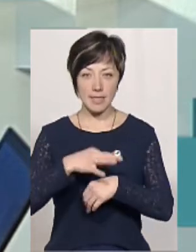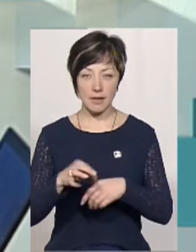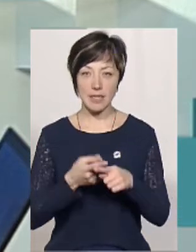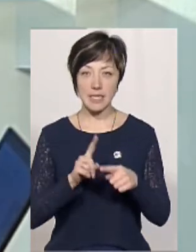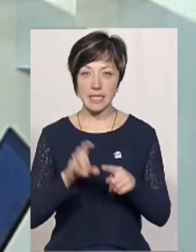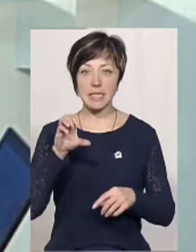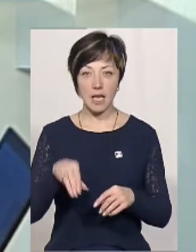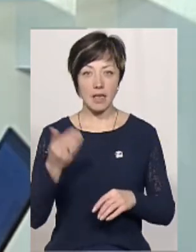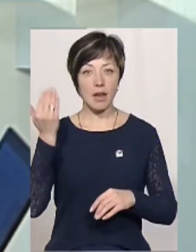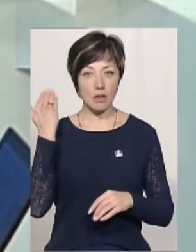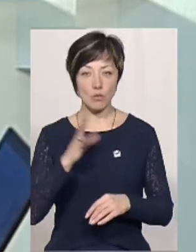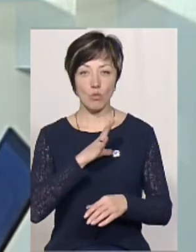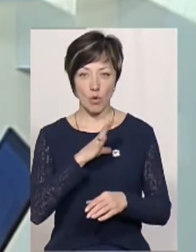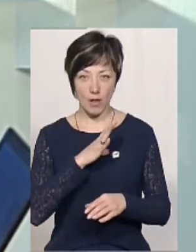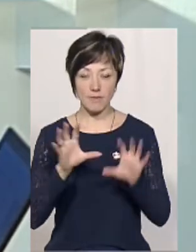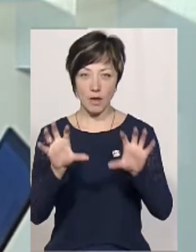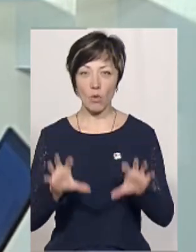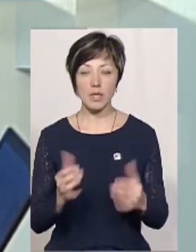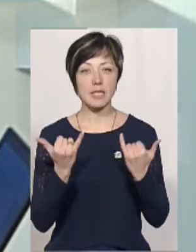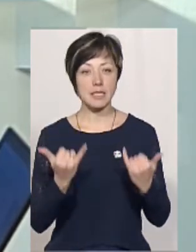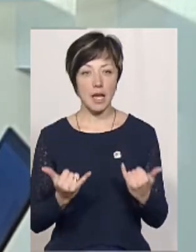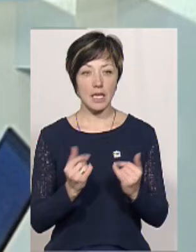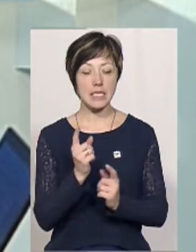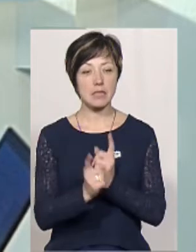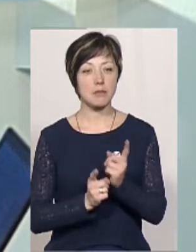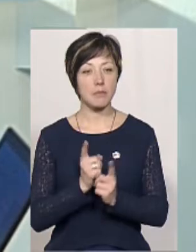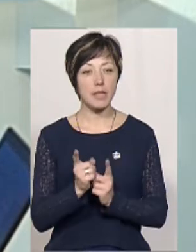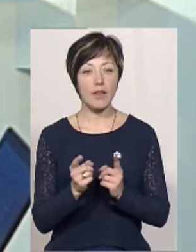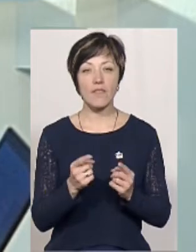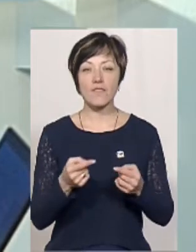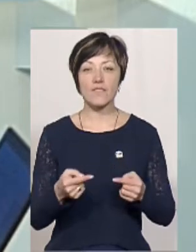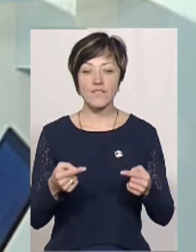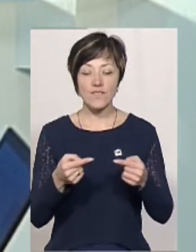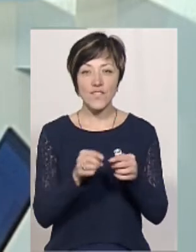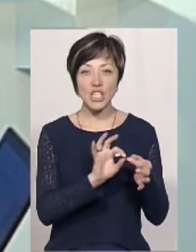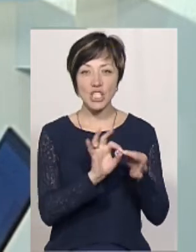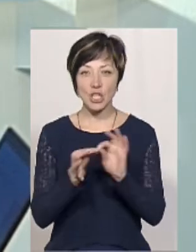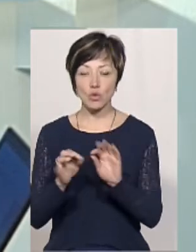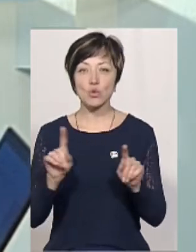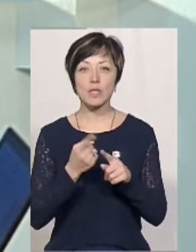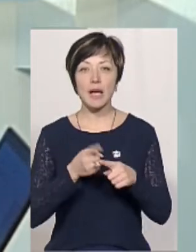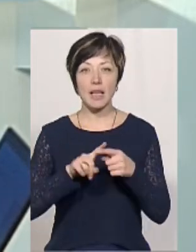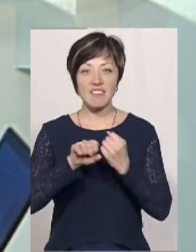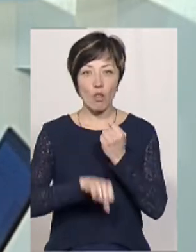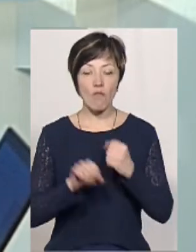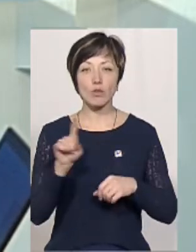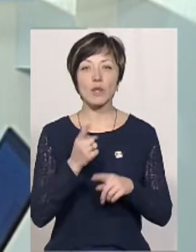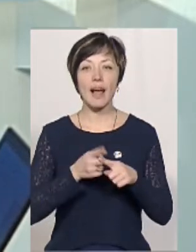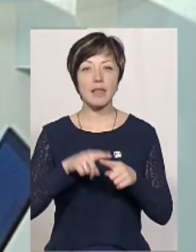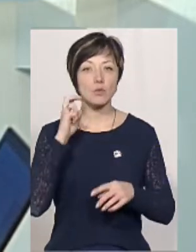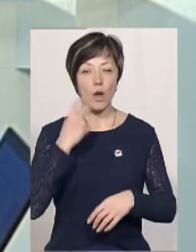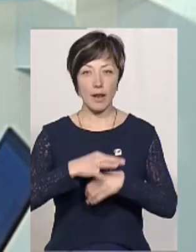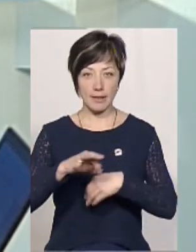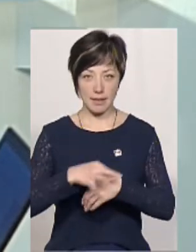дані статті вже були в попередній редакції, однак зараз змінено саме визначення, що таке зґвалтування, що таке сексуальне насильство. Крім